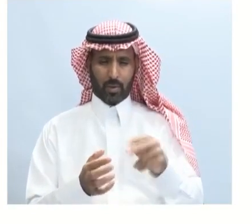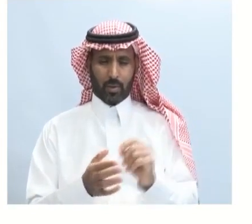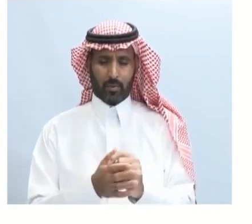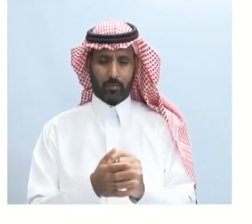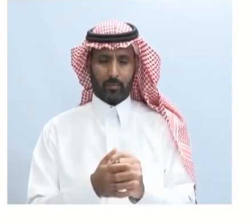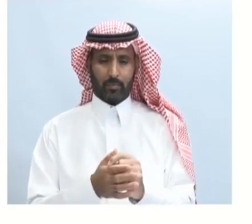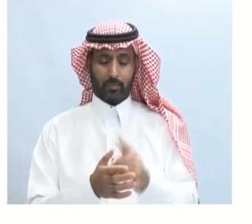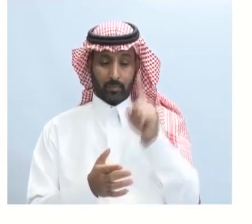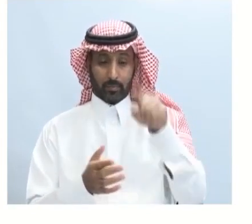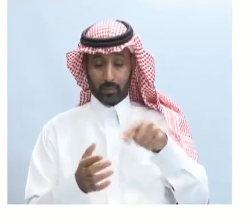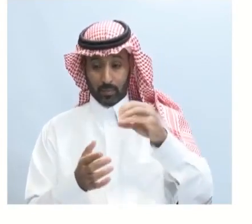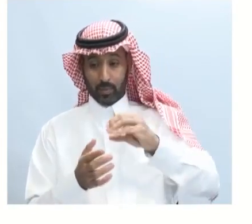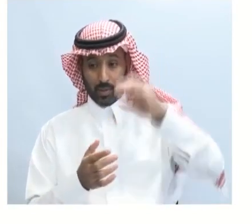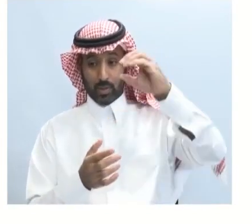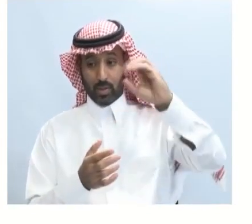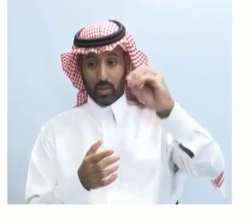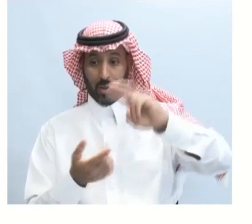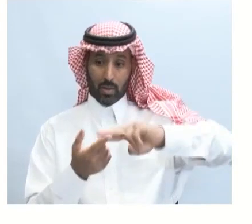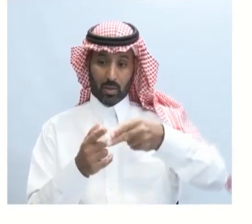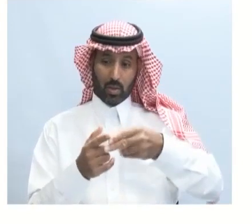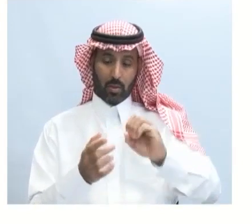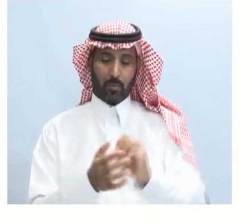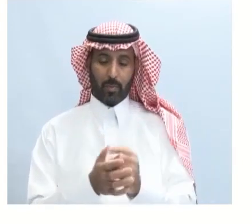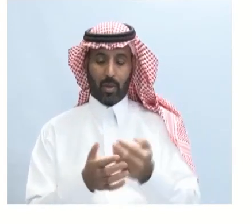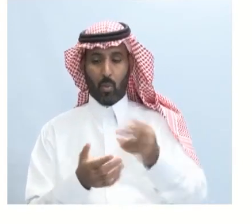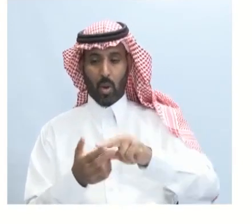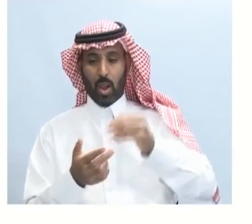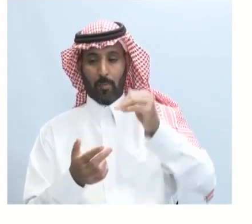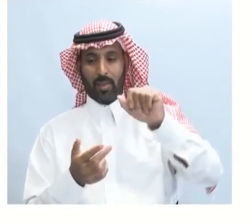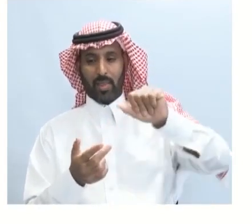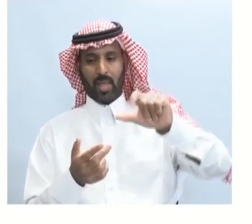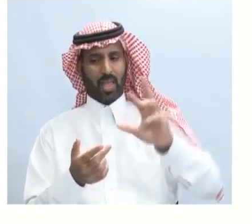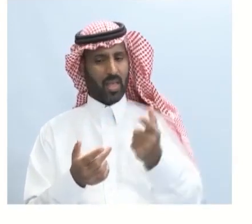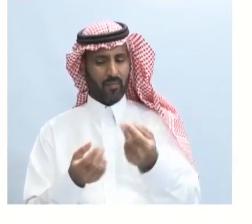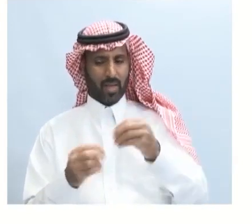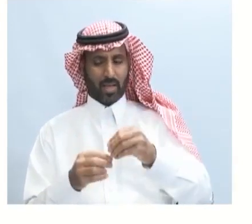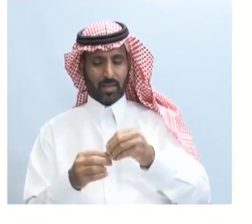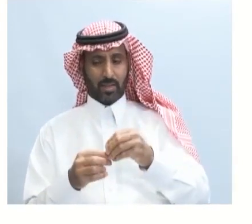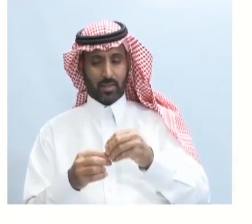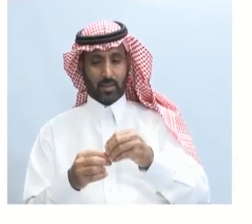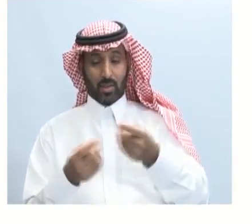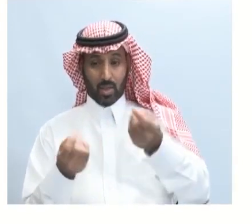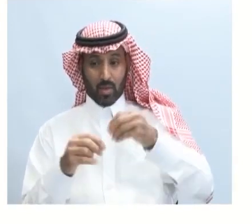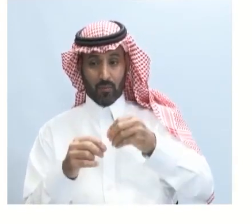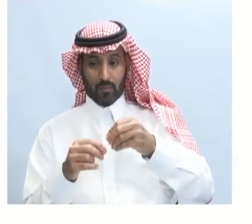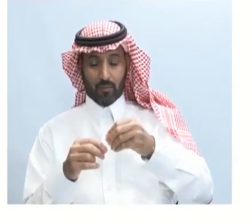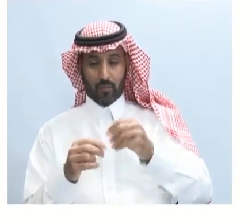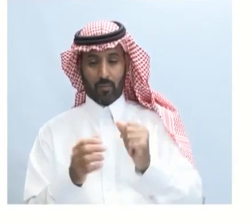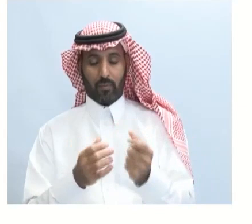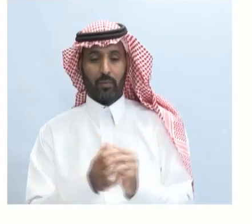فورمالدهايد طب ميثانال استطيع تحويله الى حمض كيف اكسده اذا ساضيف